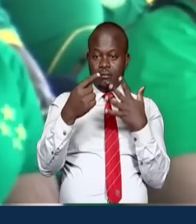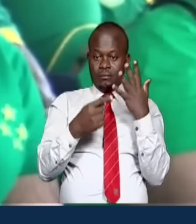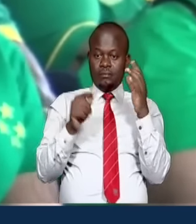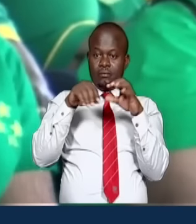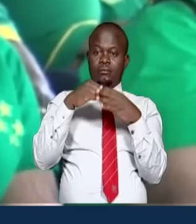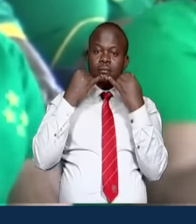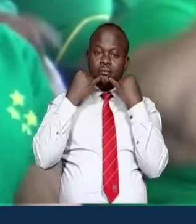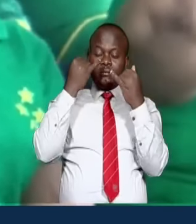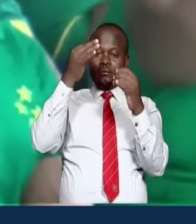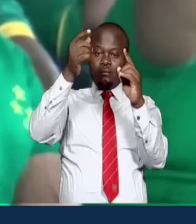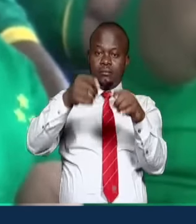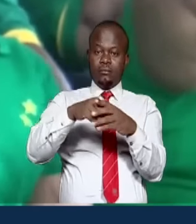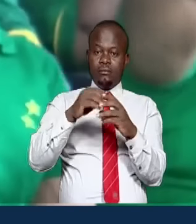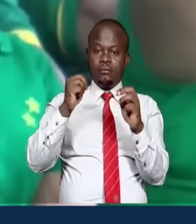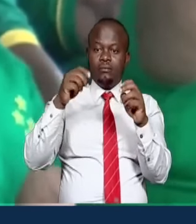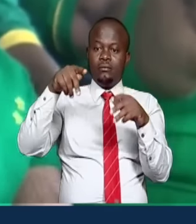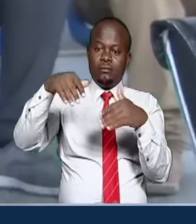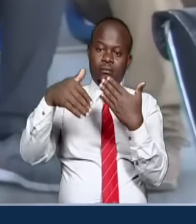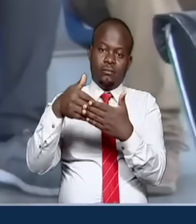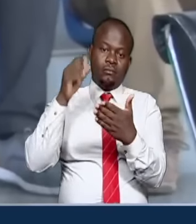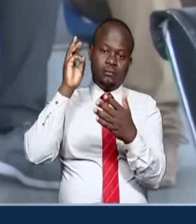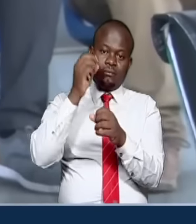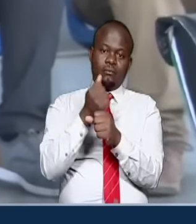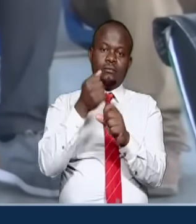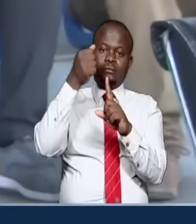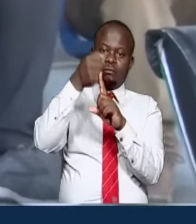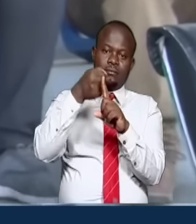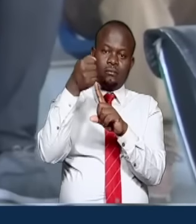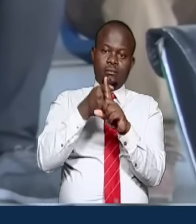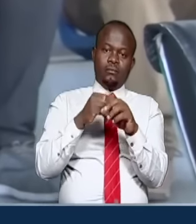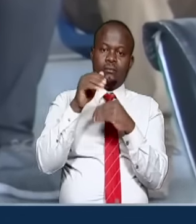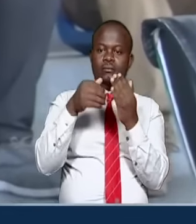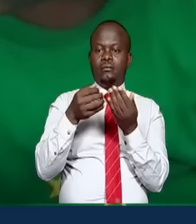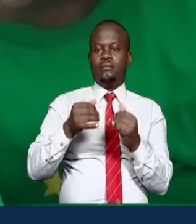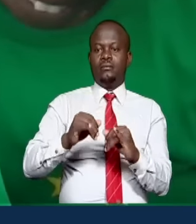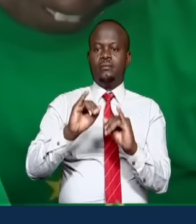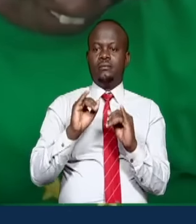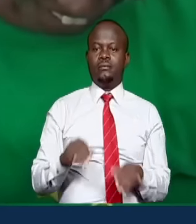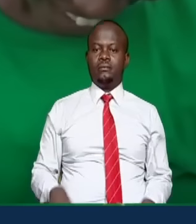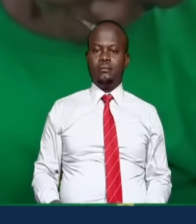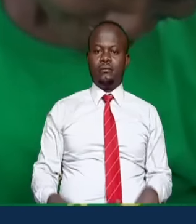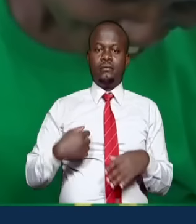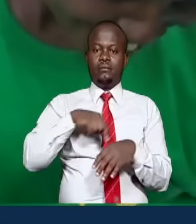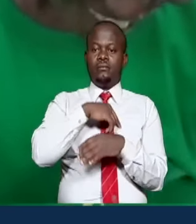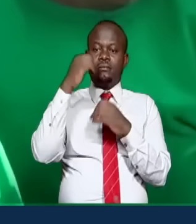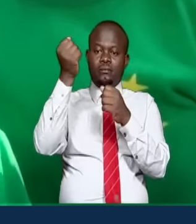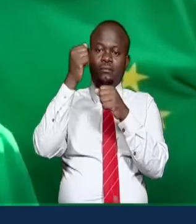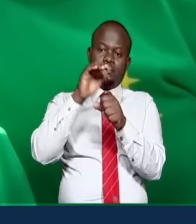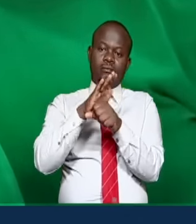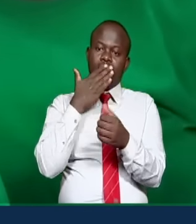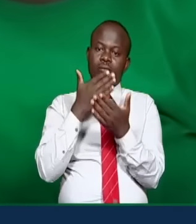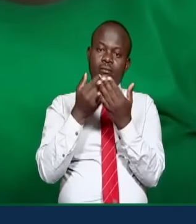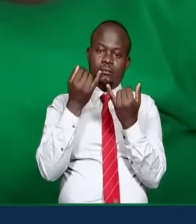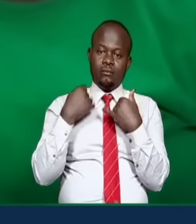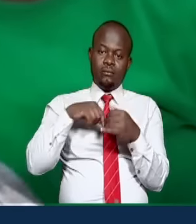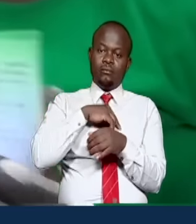kubabwira nibagera mu nteko ishinga amategeko bazabikora ubuvugizi, bityo bigashyirwa mu bikorwa. Bafite imigabo n'imigambi myiza, bari kutubwira